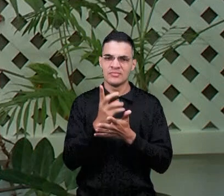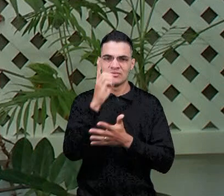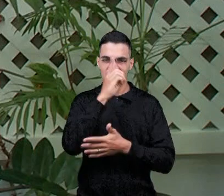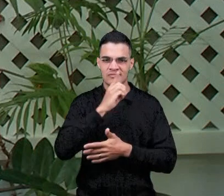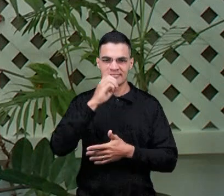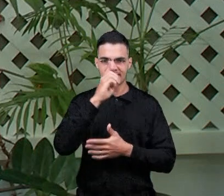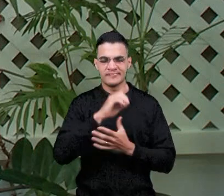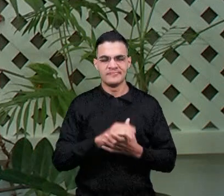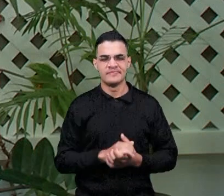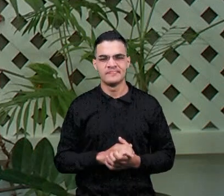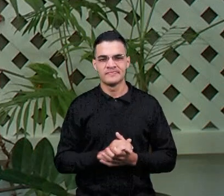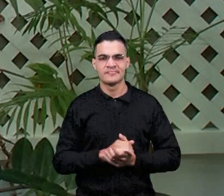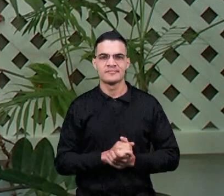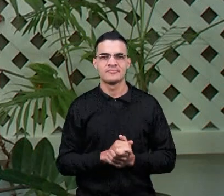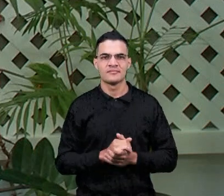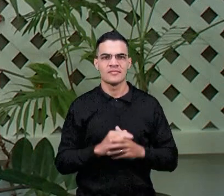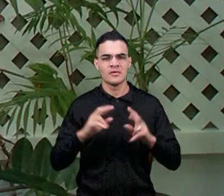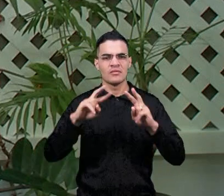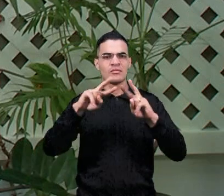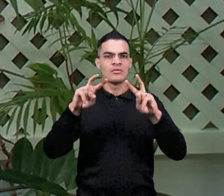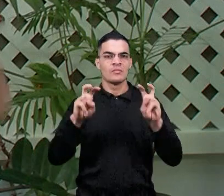hebdomadaire. Et le sujet